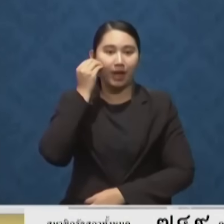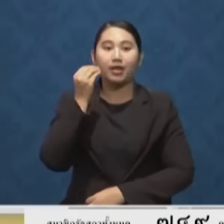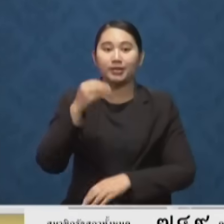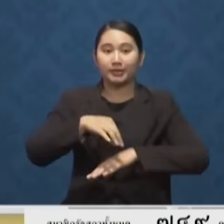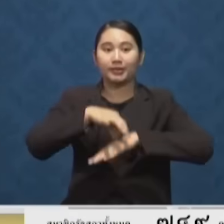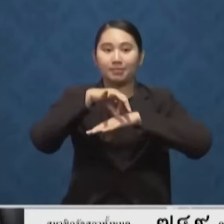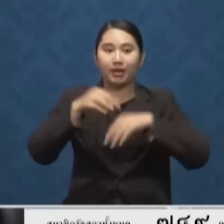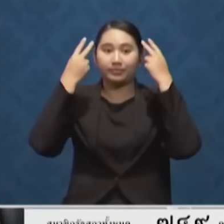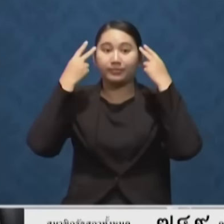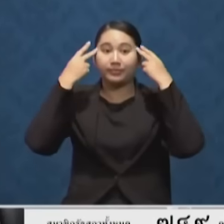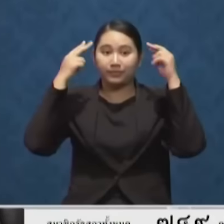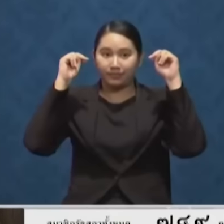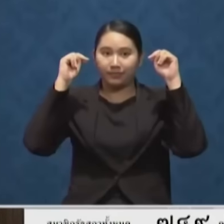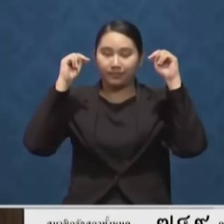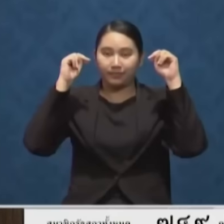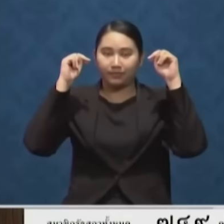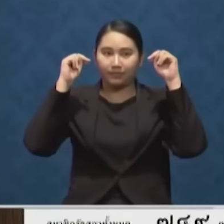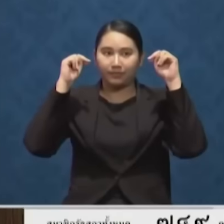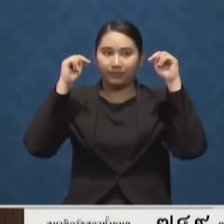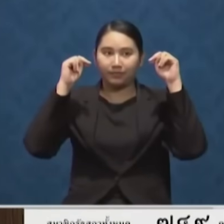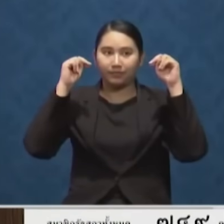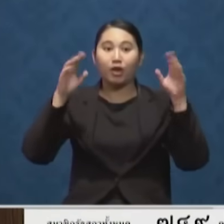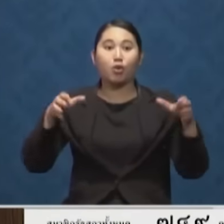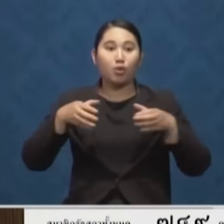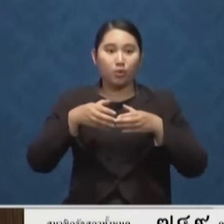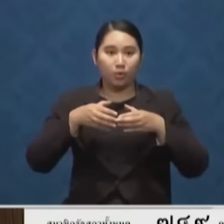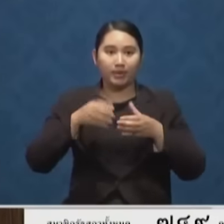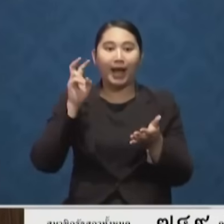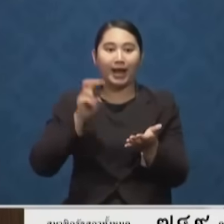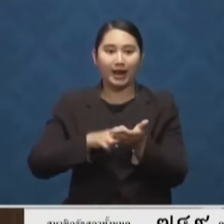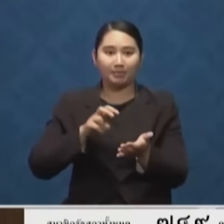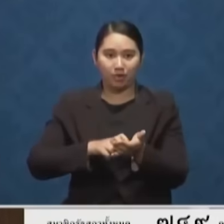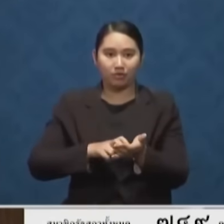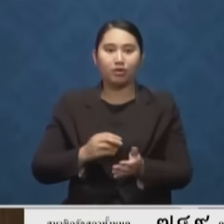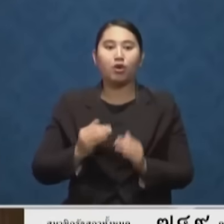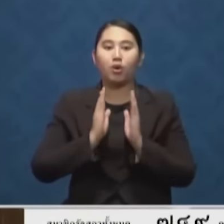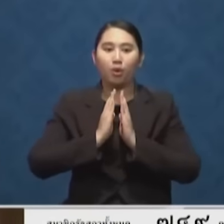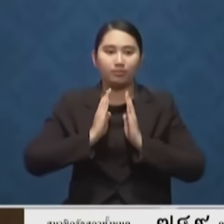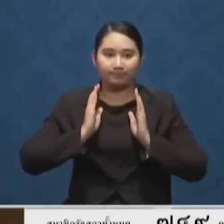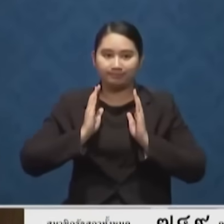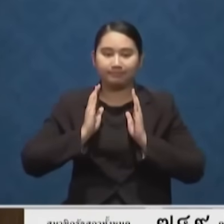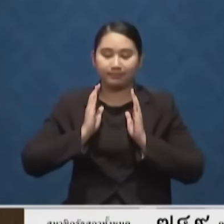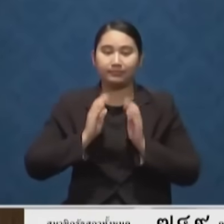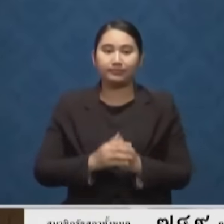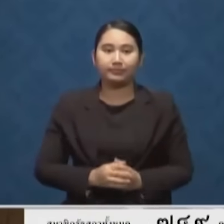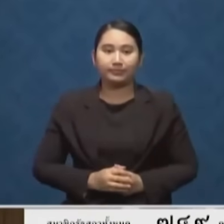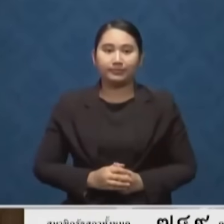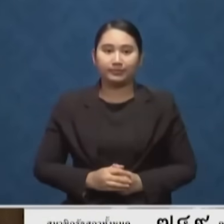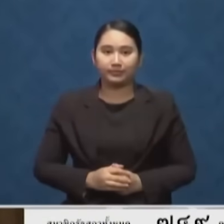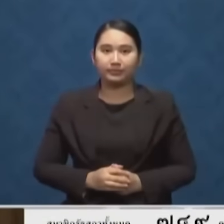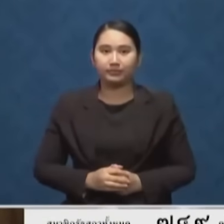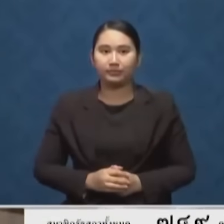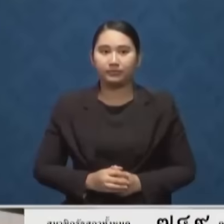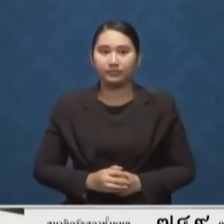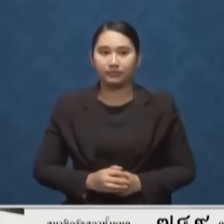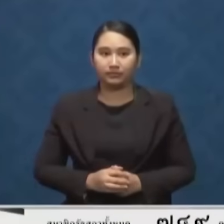นายกรัฐมนตรีขอผู้รับรองโดยการแสดงตนขอบพระคุณครับท่านประธานครับ ครับขอบคุณคุณหมอชน